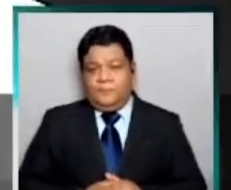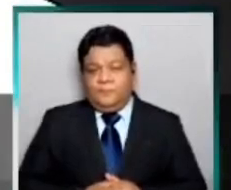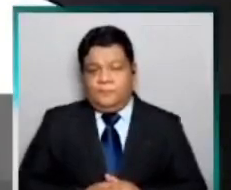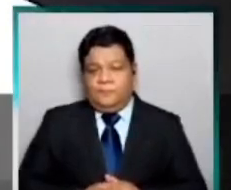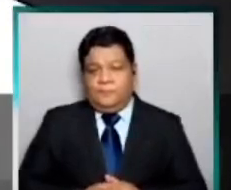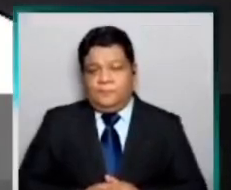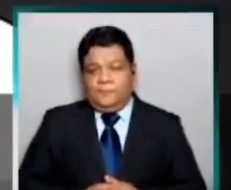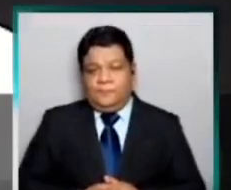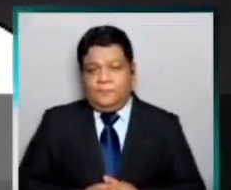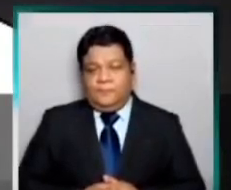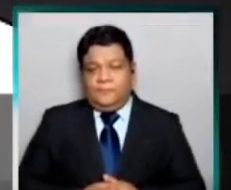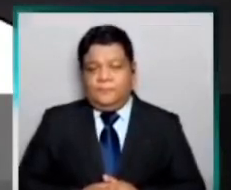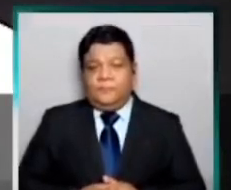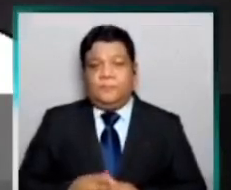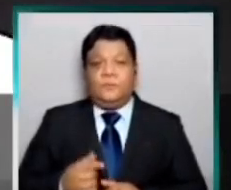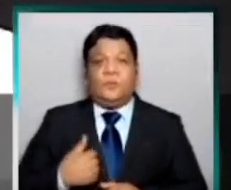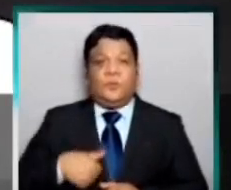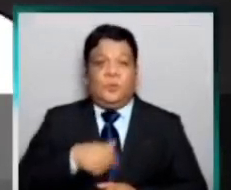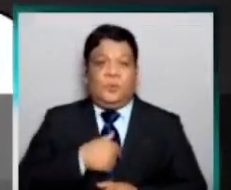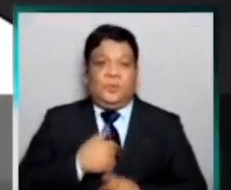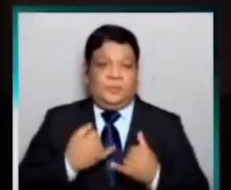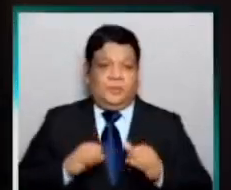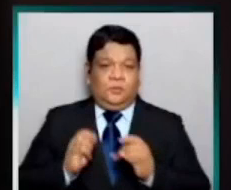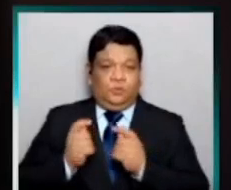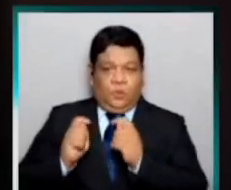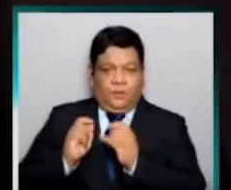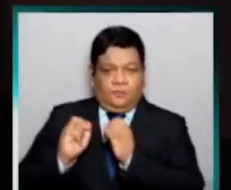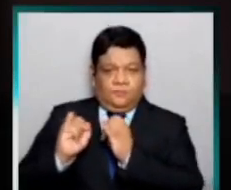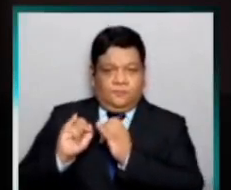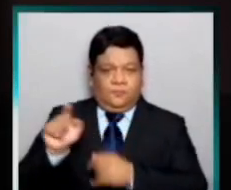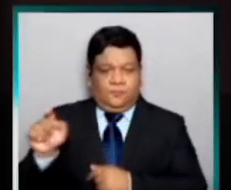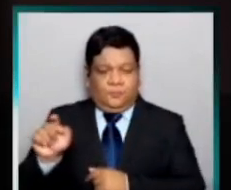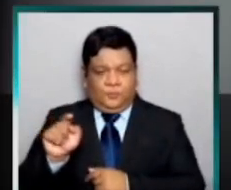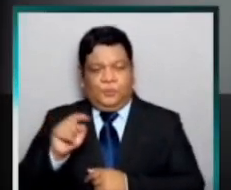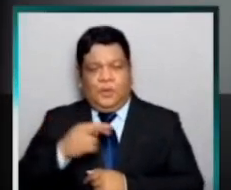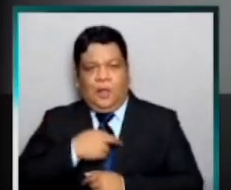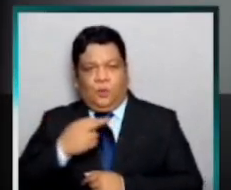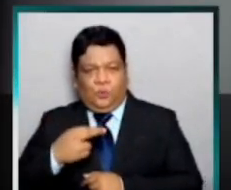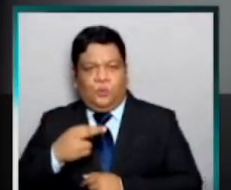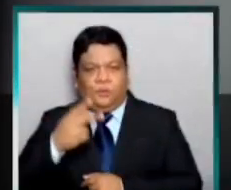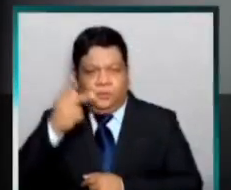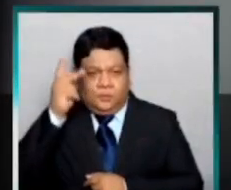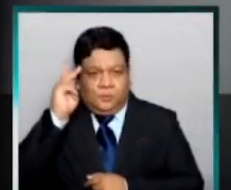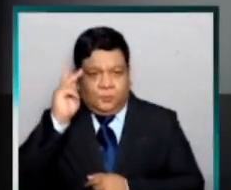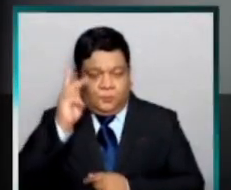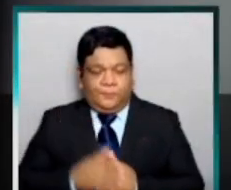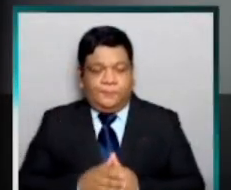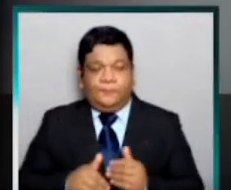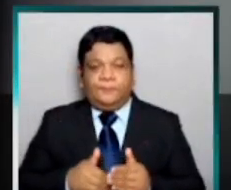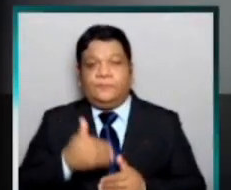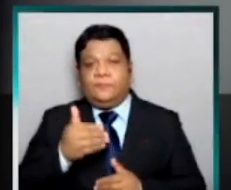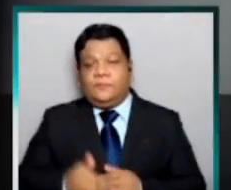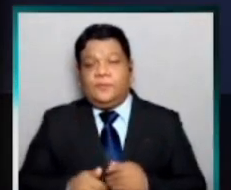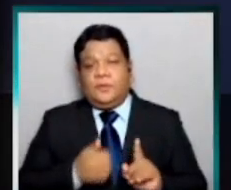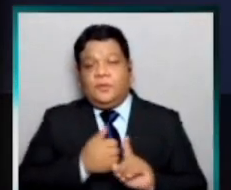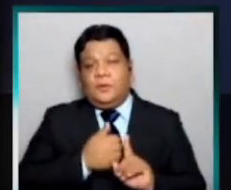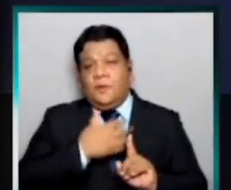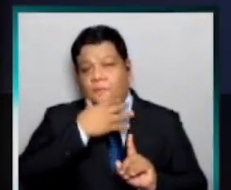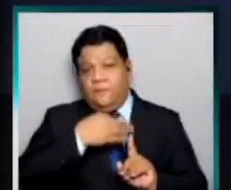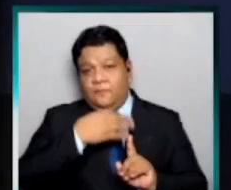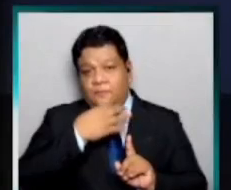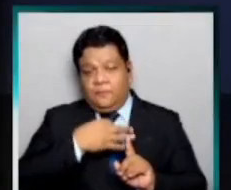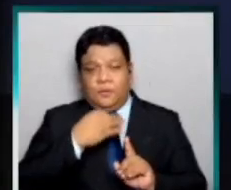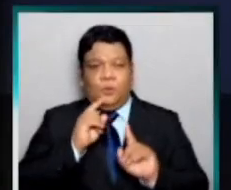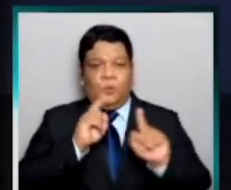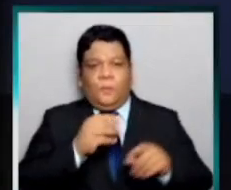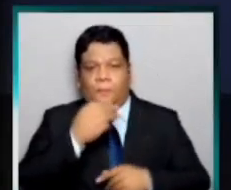Hinihingan pa namin ng reaksyon si Pangilinan. Nasa Marawi City si Faisal Mangondato para sa isang grand rally. Nasa Batangas naman